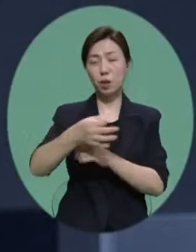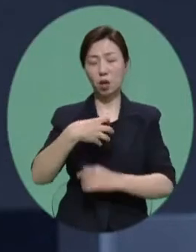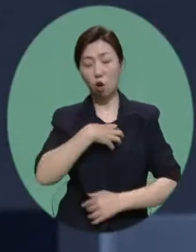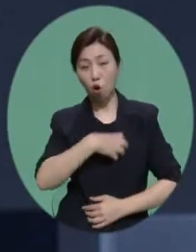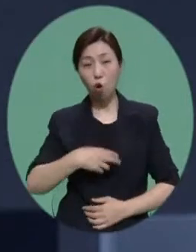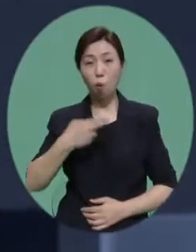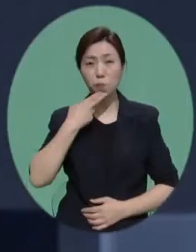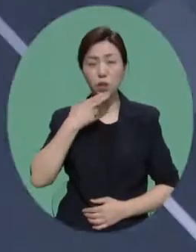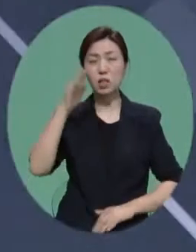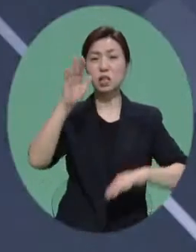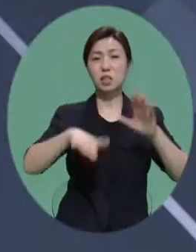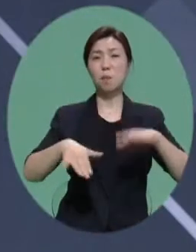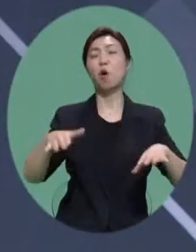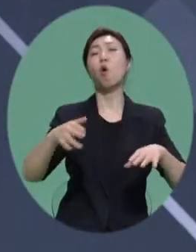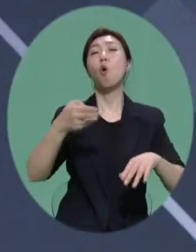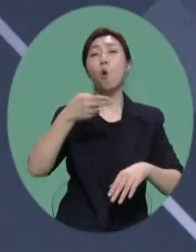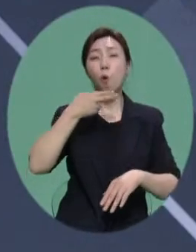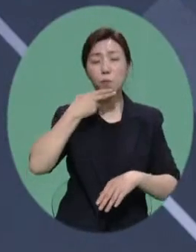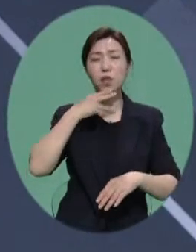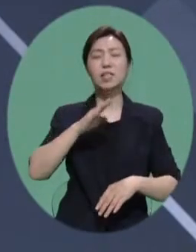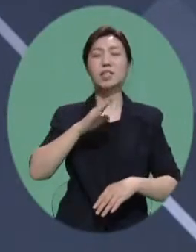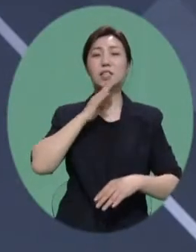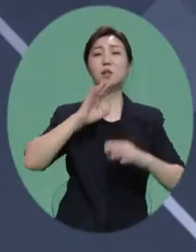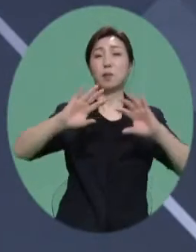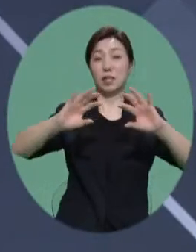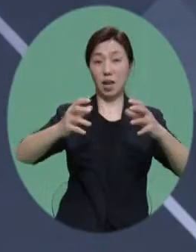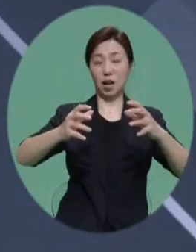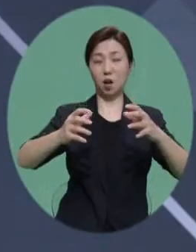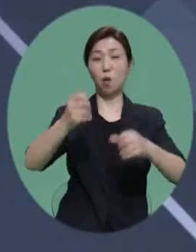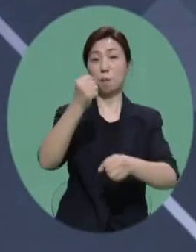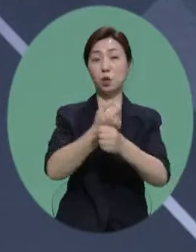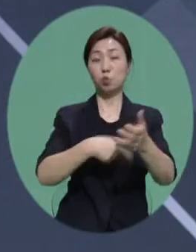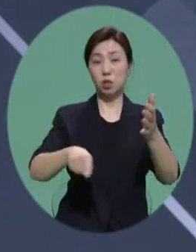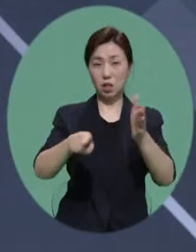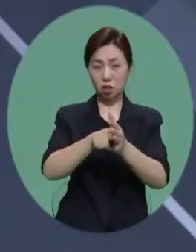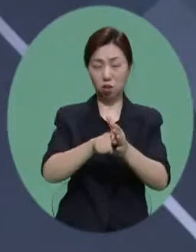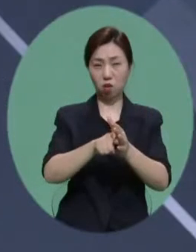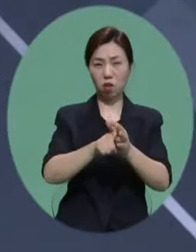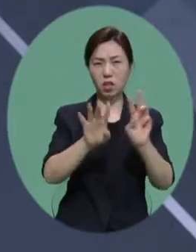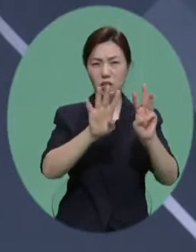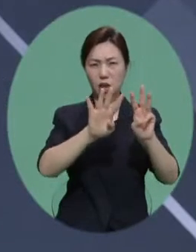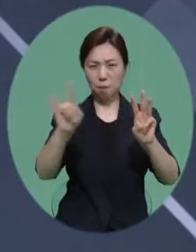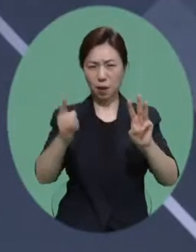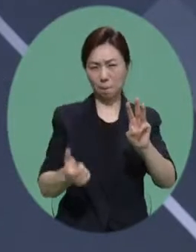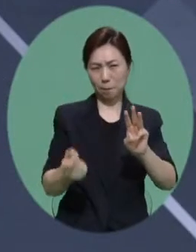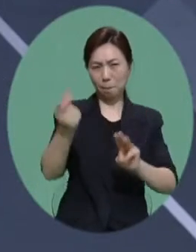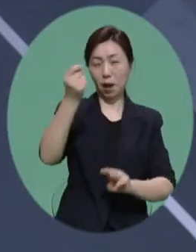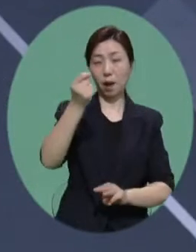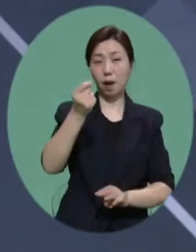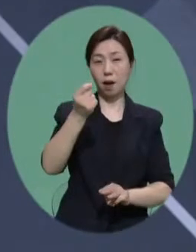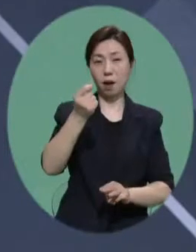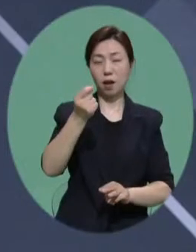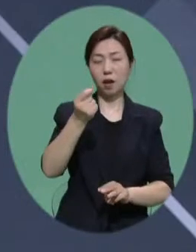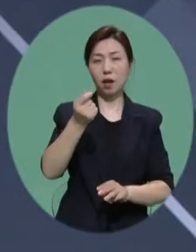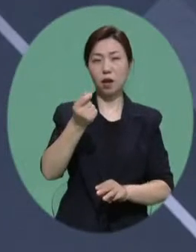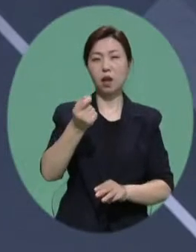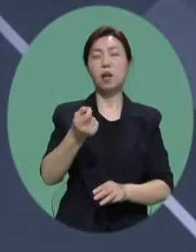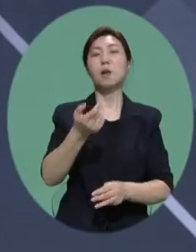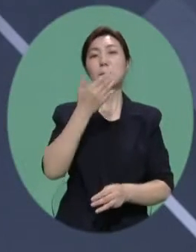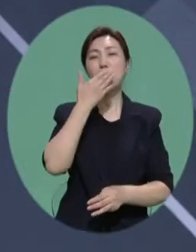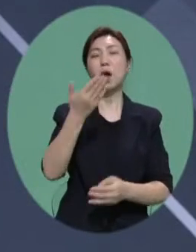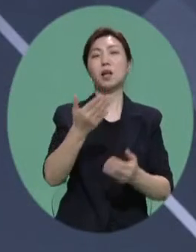차별 받지 않는 그런 나라로 만드는데 3배는 빨리 이 앞당길 수 있기